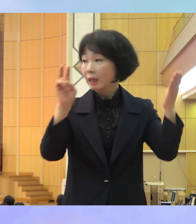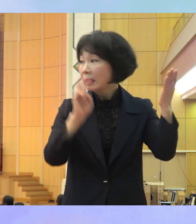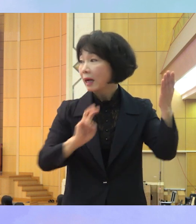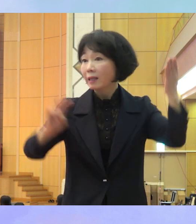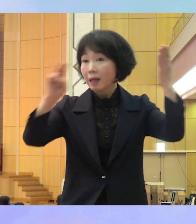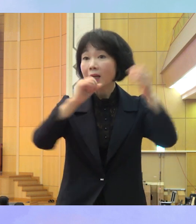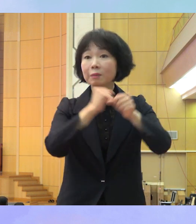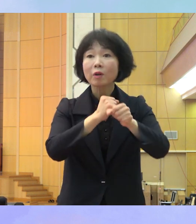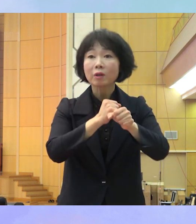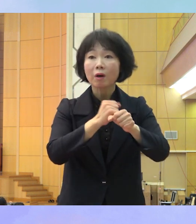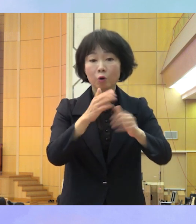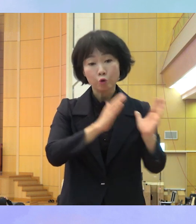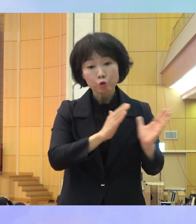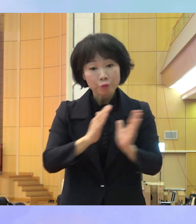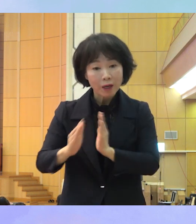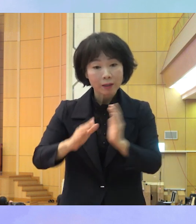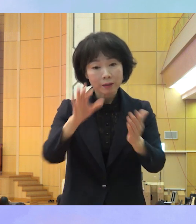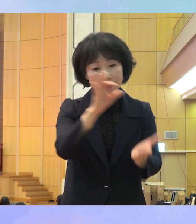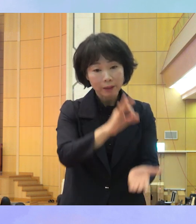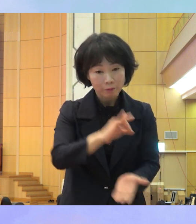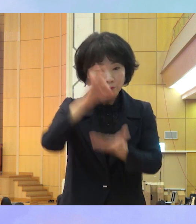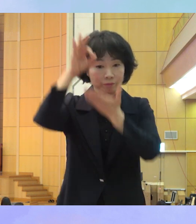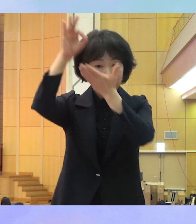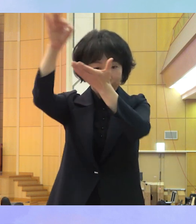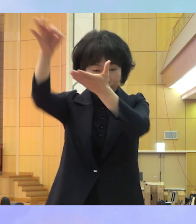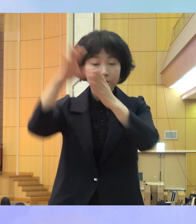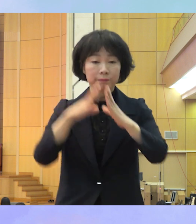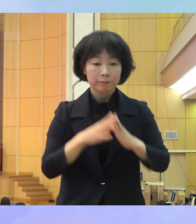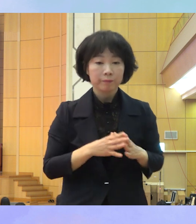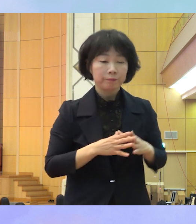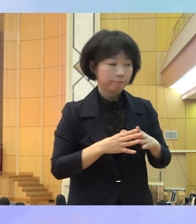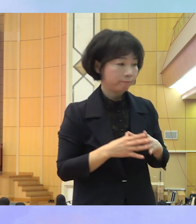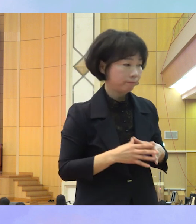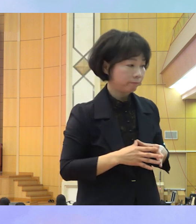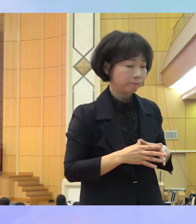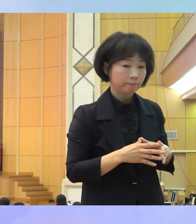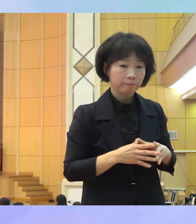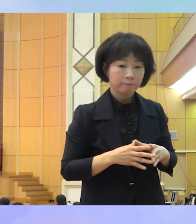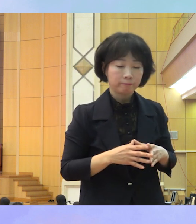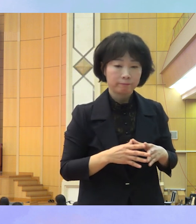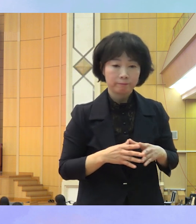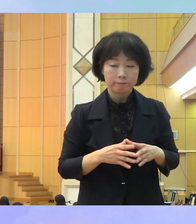성가대에서 찬양에 따라서 예물 드리도록 하겠습니다.